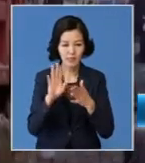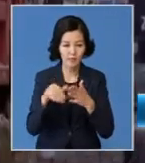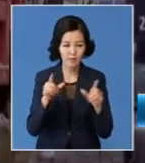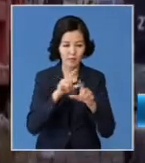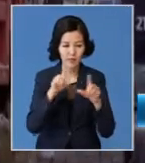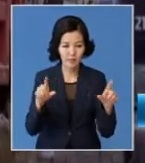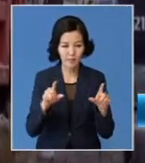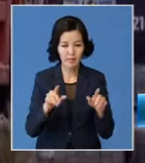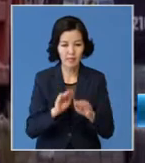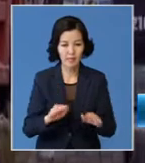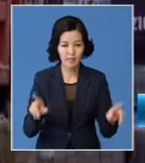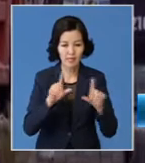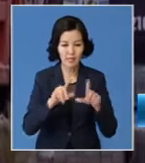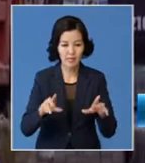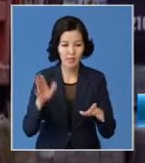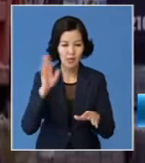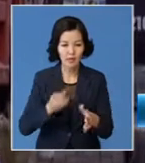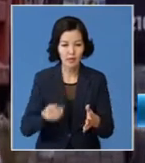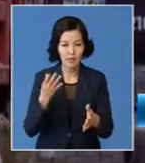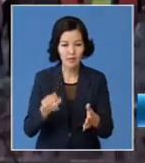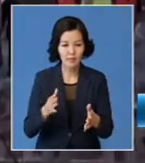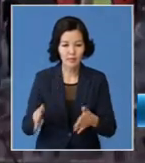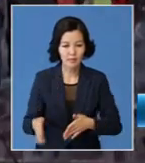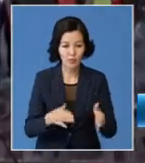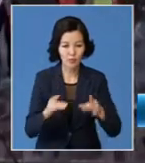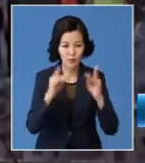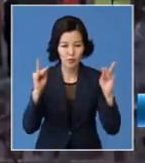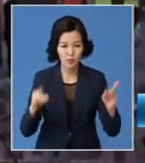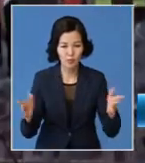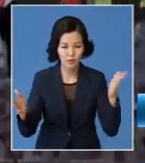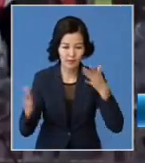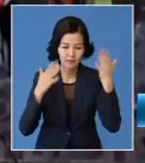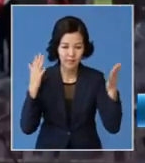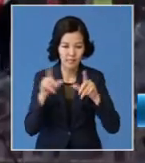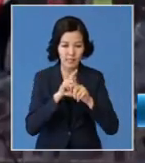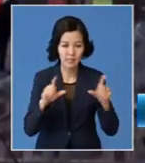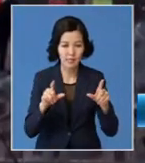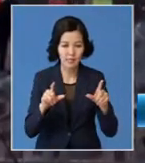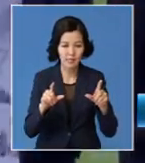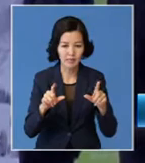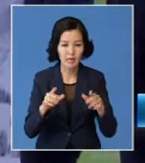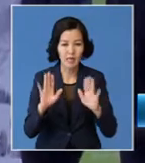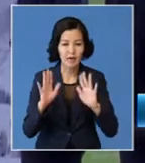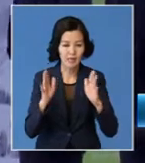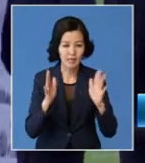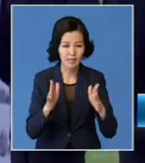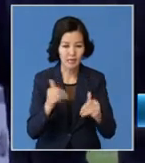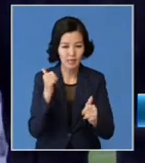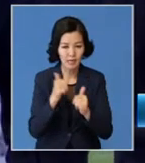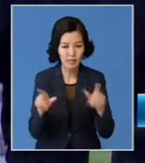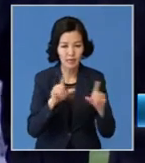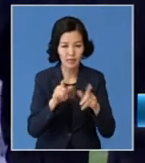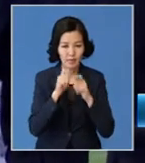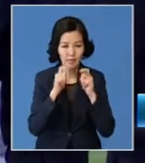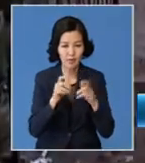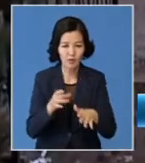объектами. Это детский сад, фонтан, велопешеходный мост, спортивно-развлекательные объекты, бульвары и скверы. Каждый объект – это подарок